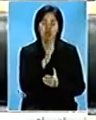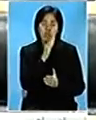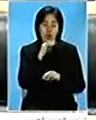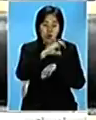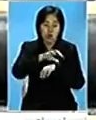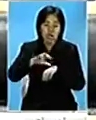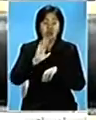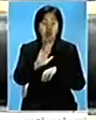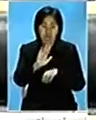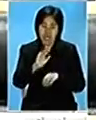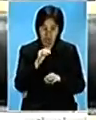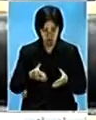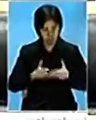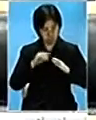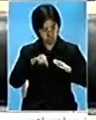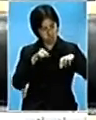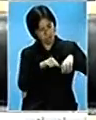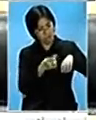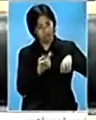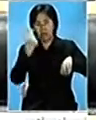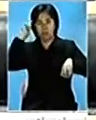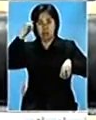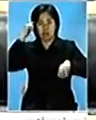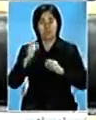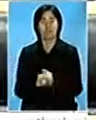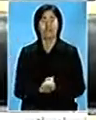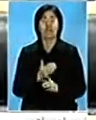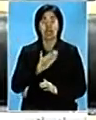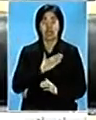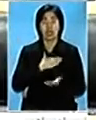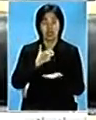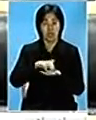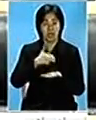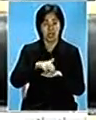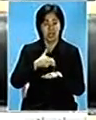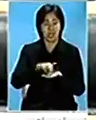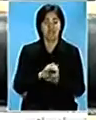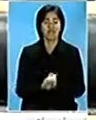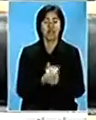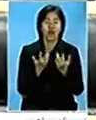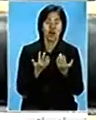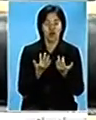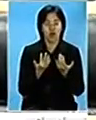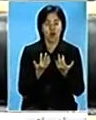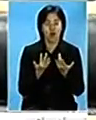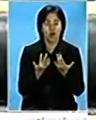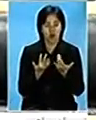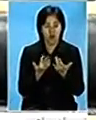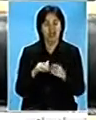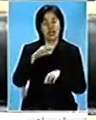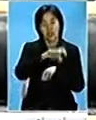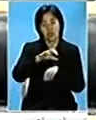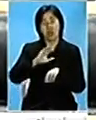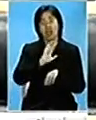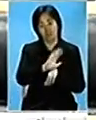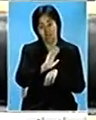ของท่านอยู่นะคะคือดิฉันเนี่ยก็รอความหวังจากหน่วยงานของท่านน